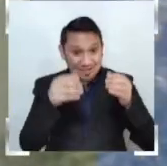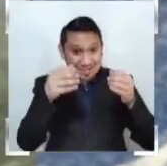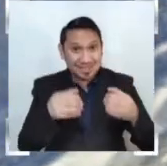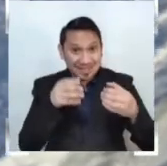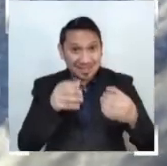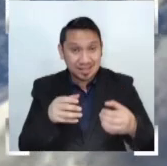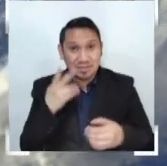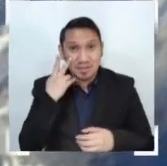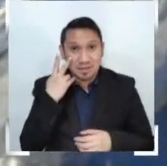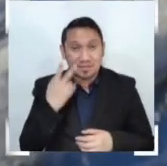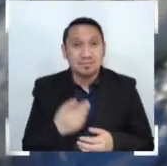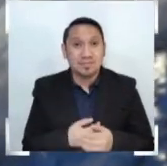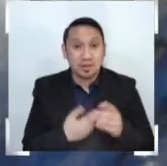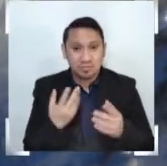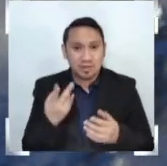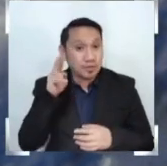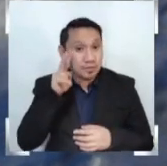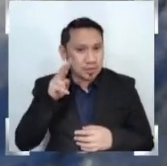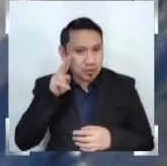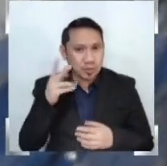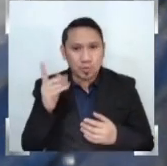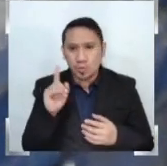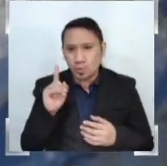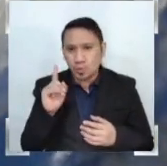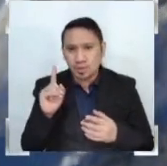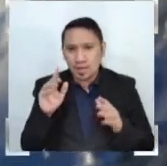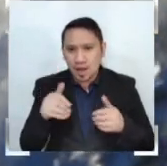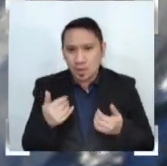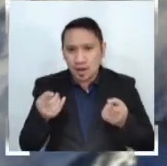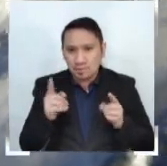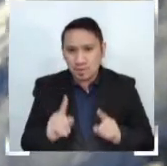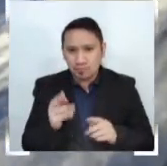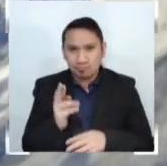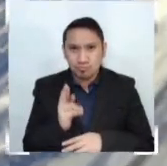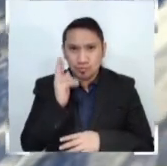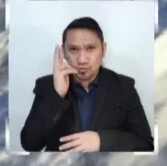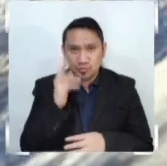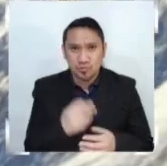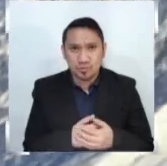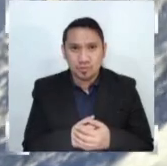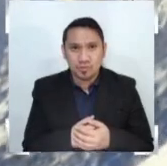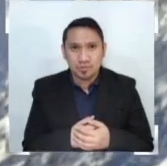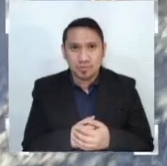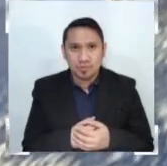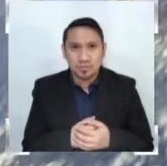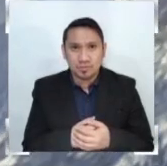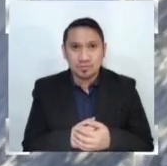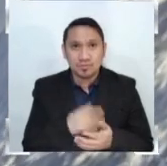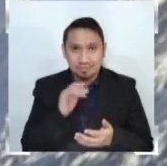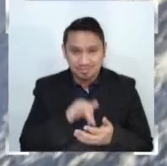matatanggal ang payload fairing o protective cover sa anumang dinadala ng rocket. Masusundan ito ng paghiwalay ng first stage ng rocket,